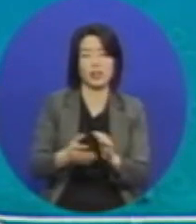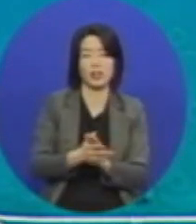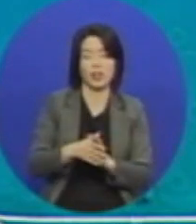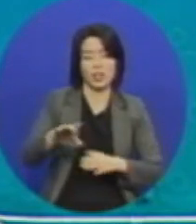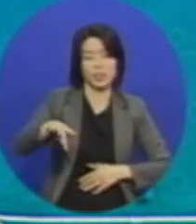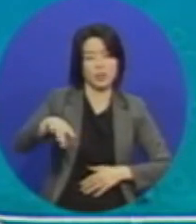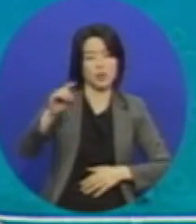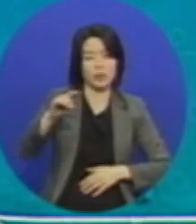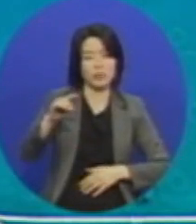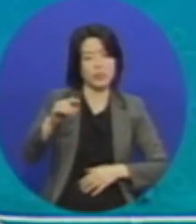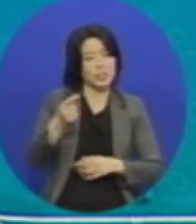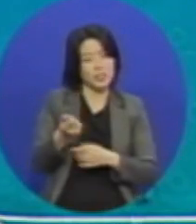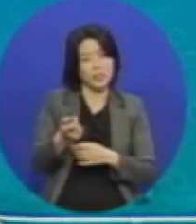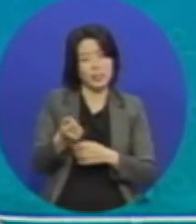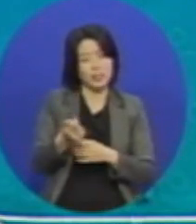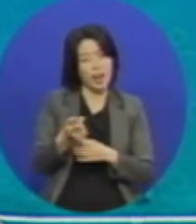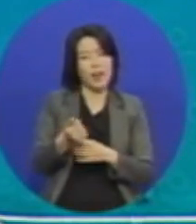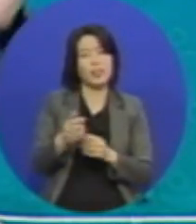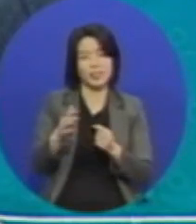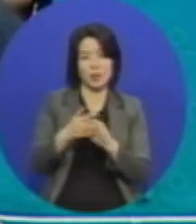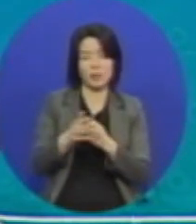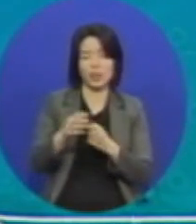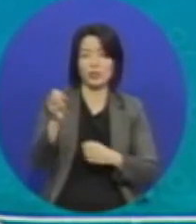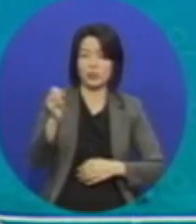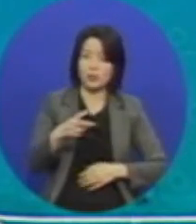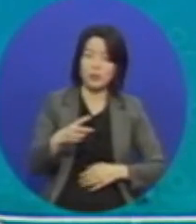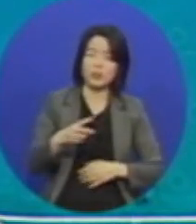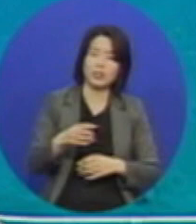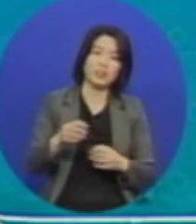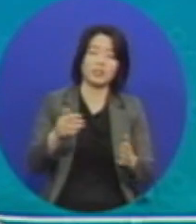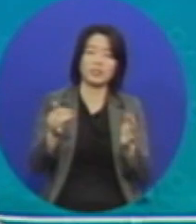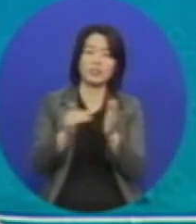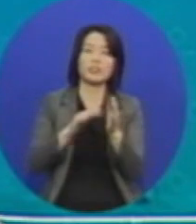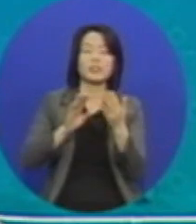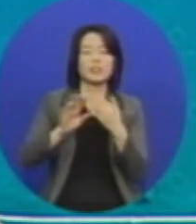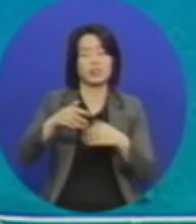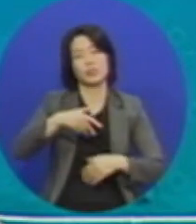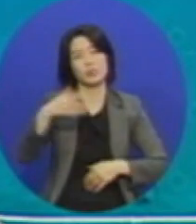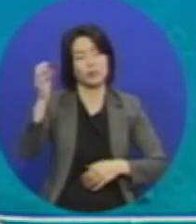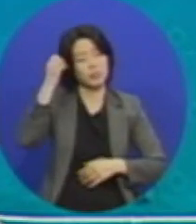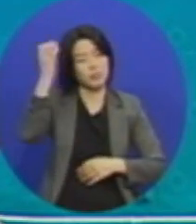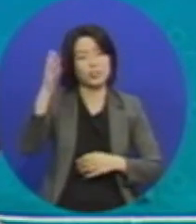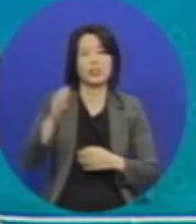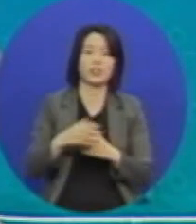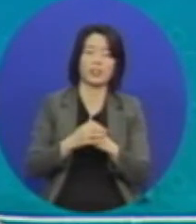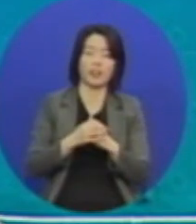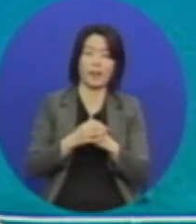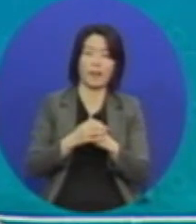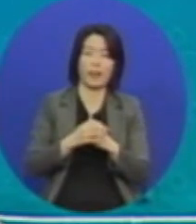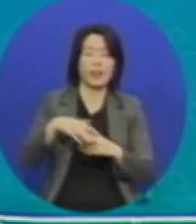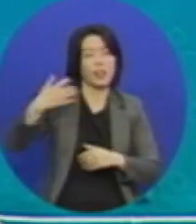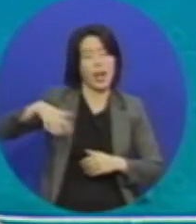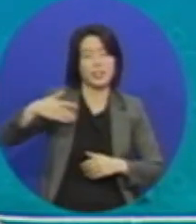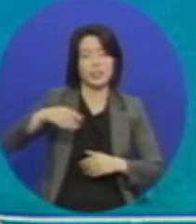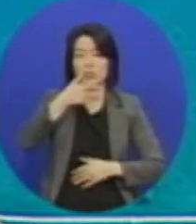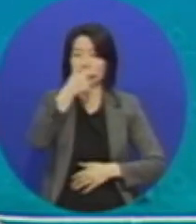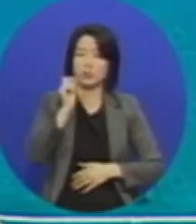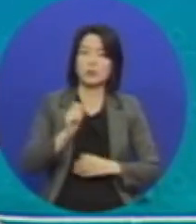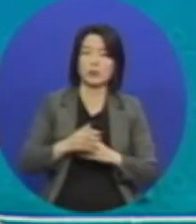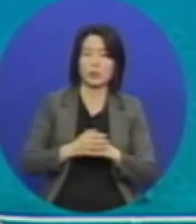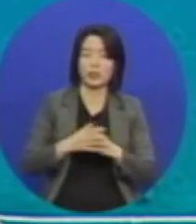작아요 그래서 또 지나갈 때가 많습니다 잊어버리고 아직까지 부족해요